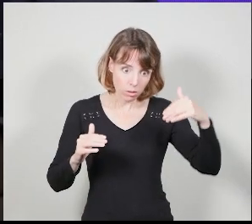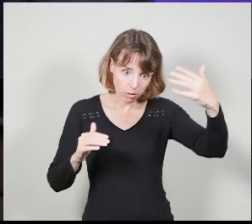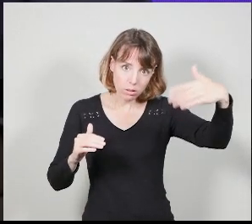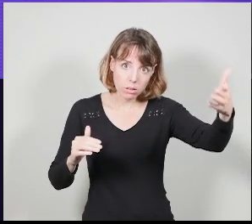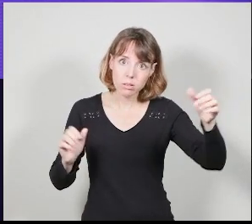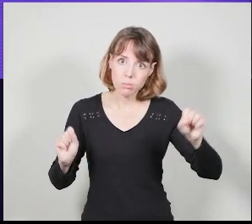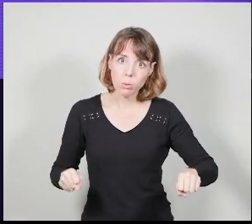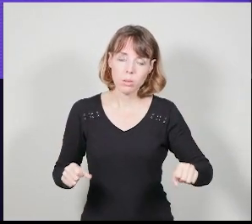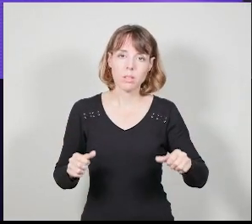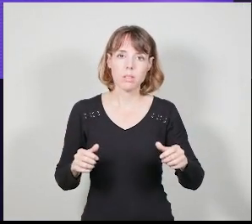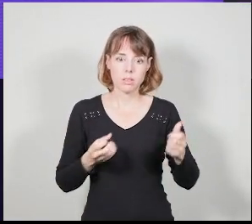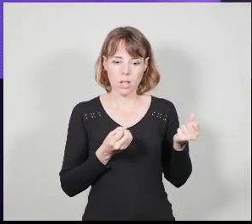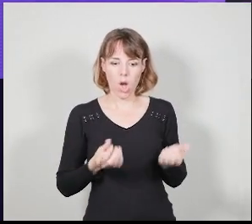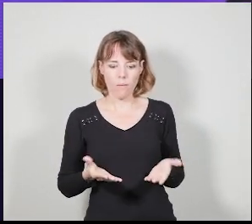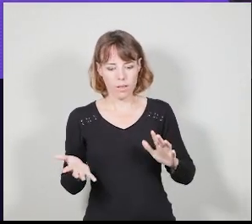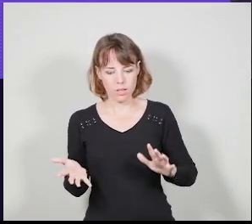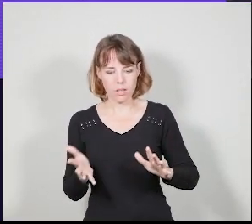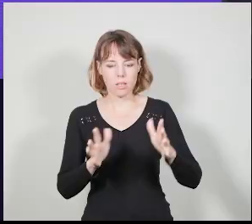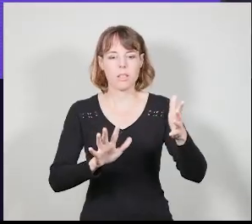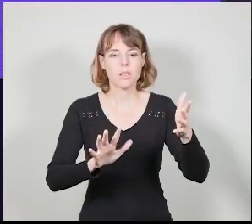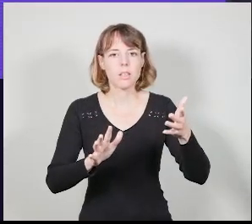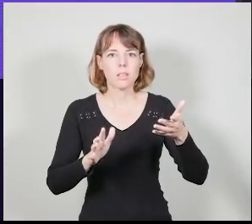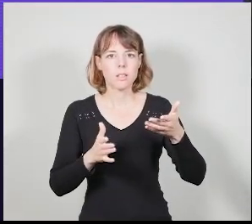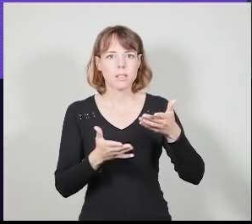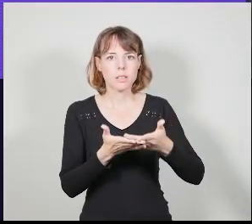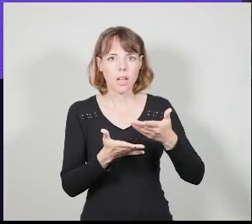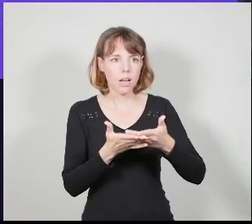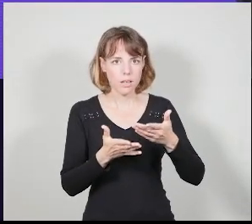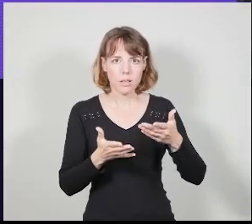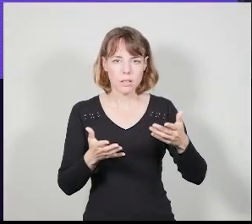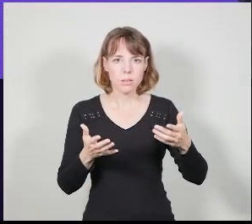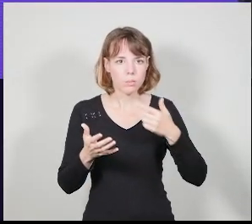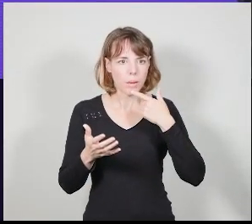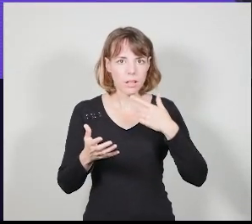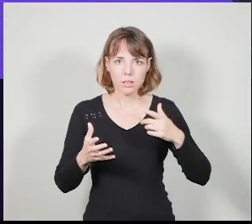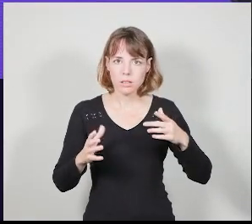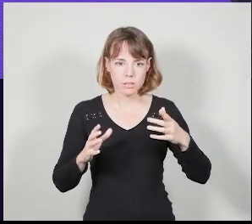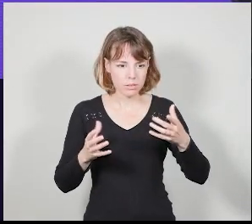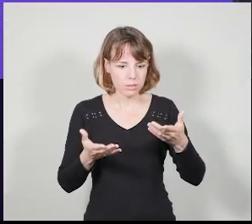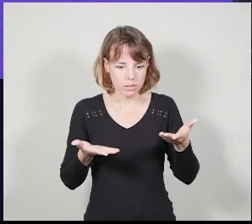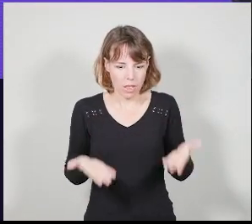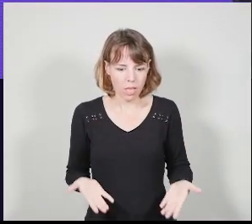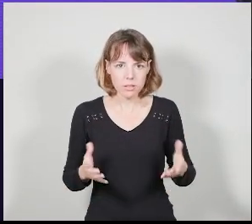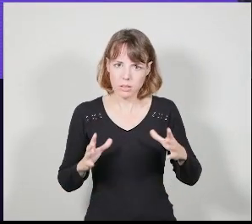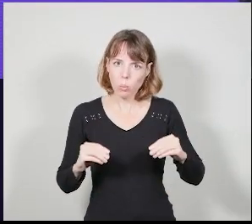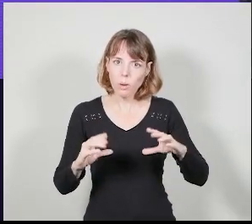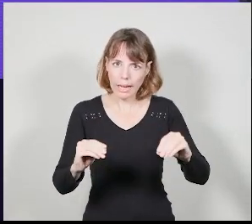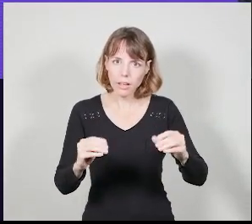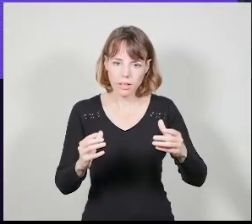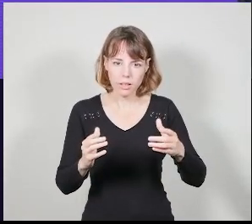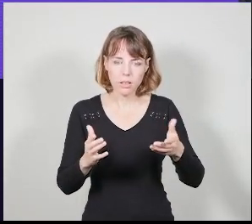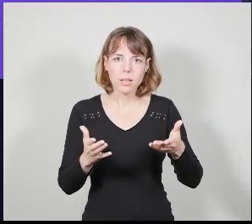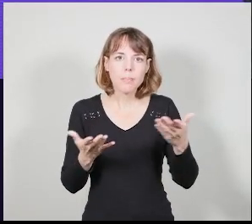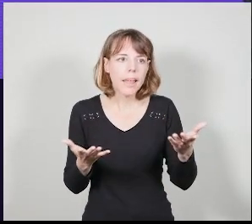la transformation de l'offre, c'est quelque chose qui est daté, qui concerne notre actualité immédiate, mais ça ne résume pas